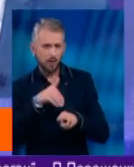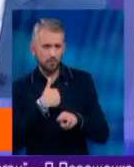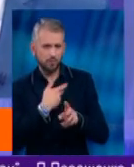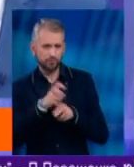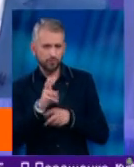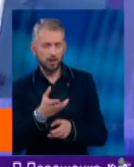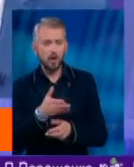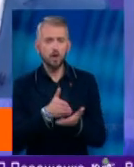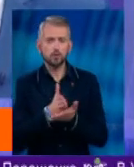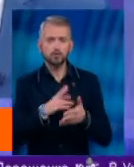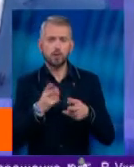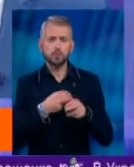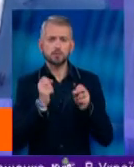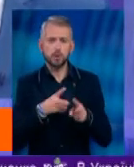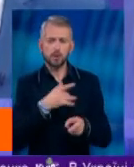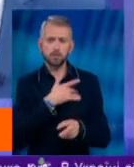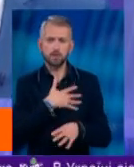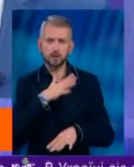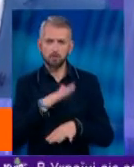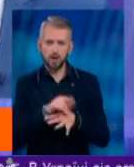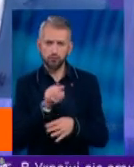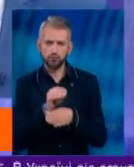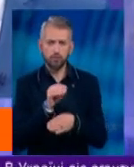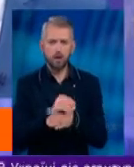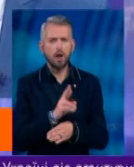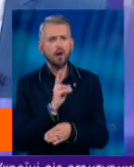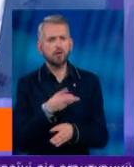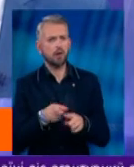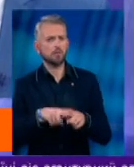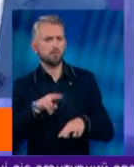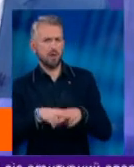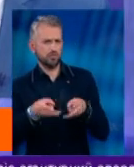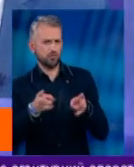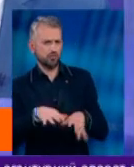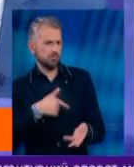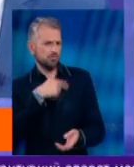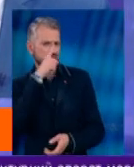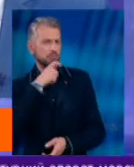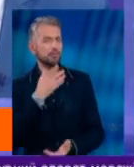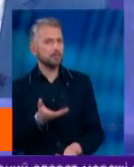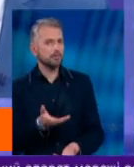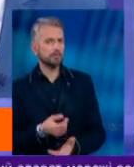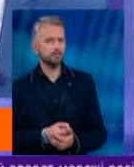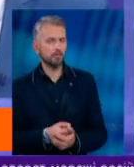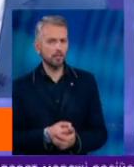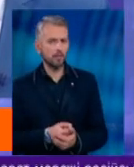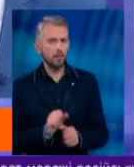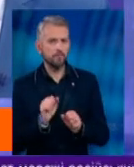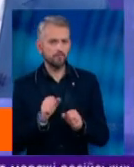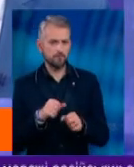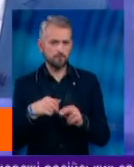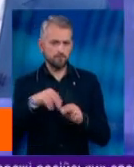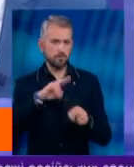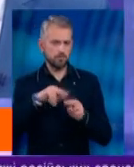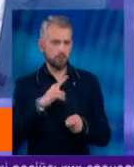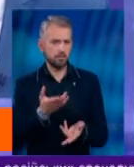саме служба безпеки Приватбанку ставила йому вину, а як це ви там паспорт залишили? Значить, саме віддавати кредит. Як в